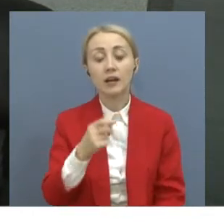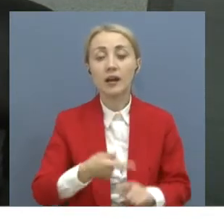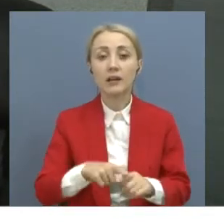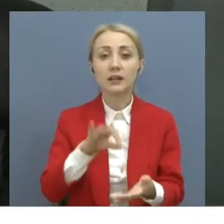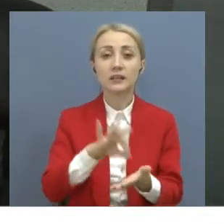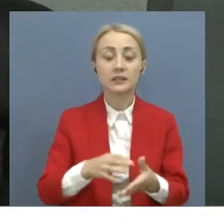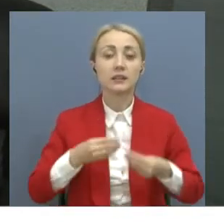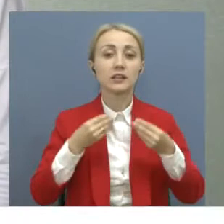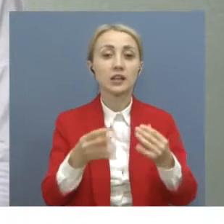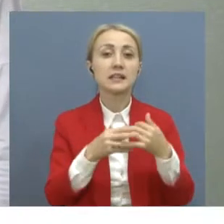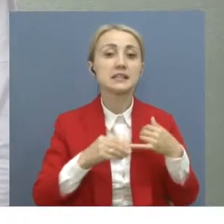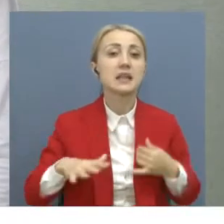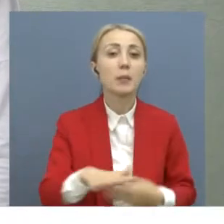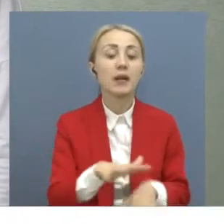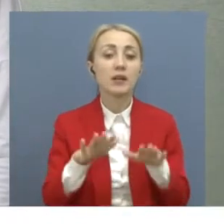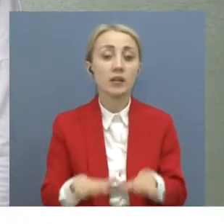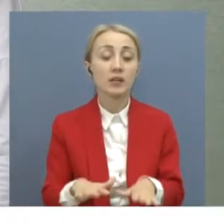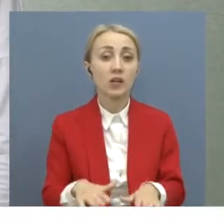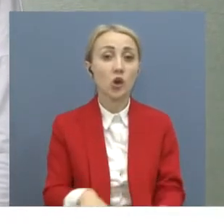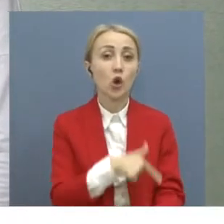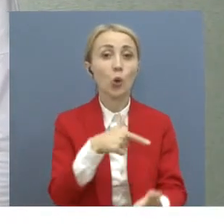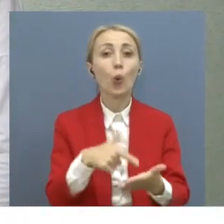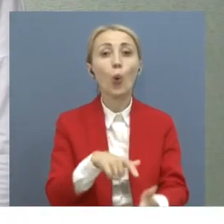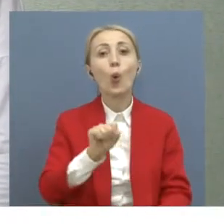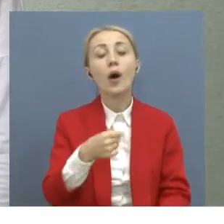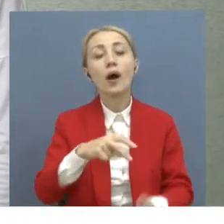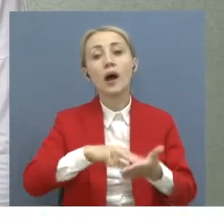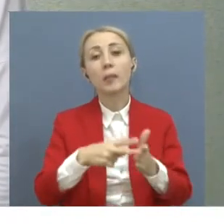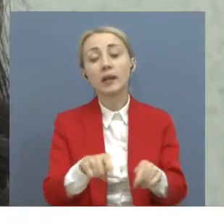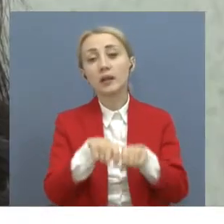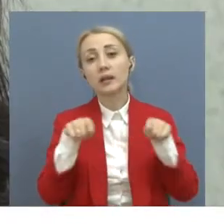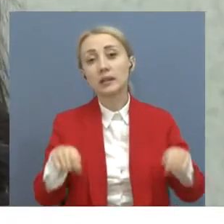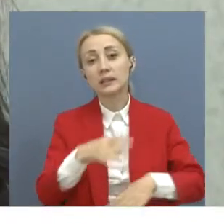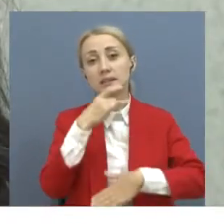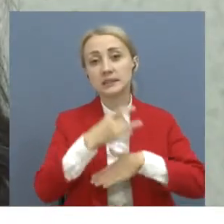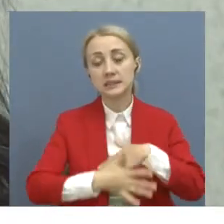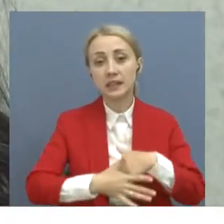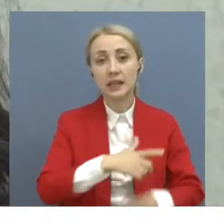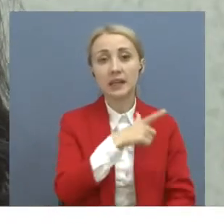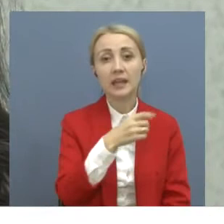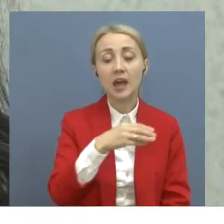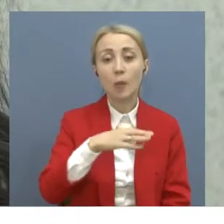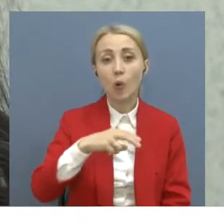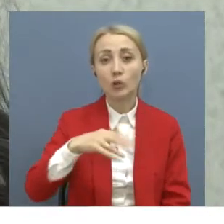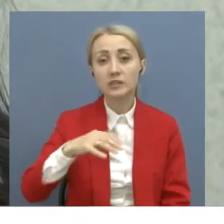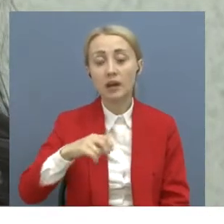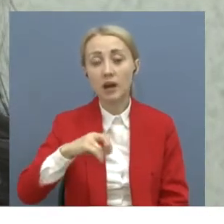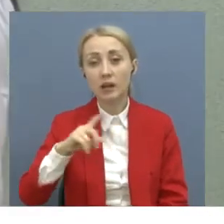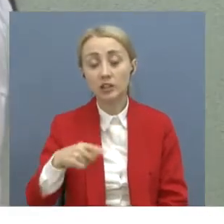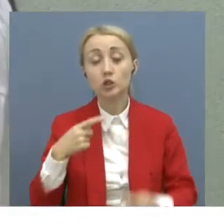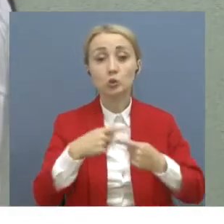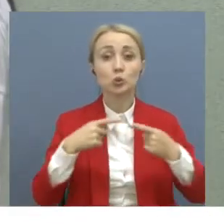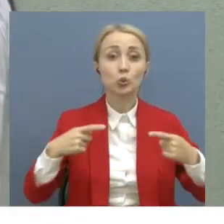қатар Атбасар қаласында гемодиализ орталығы ашылмақ. Жүзеге асырылатын басқа жобалар медициналық қондырғыларды жеткізу мен сервистік